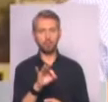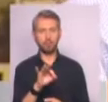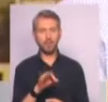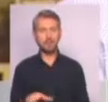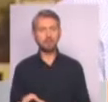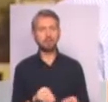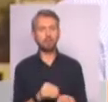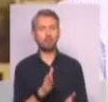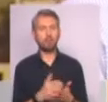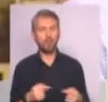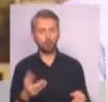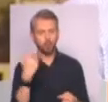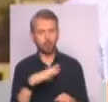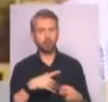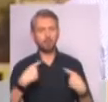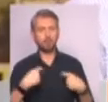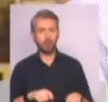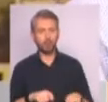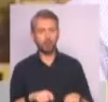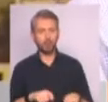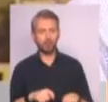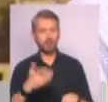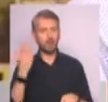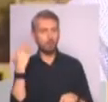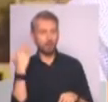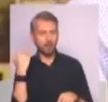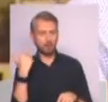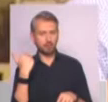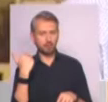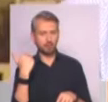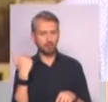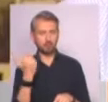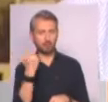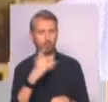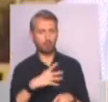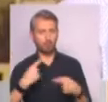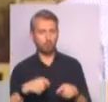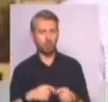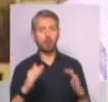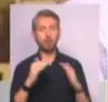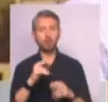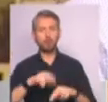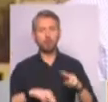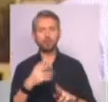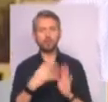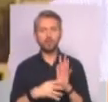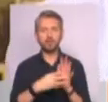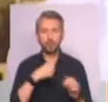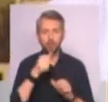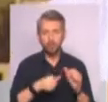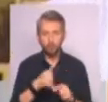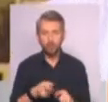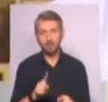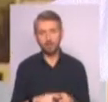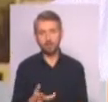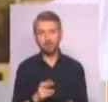спільному майну, коли, відповідно, було продане, так сказати, там, попереднім балансоутримувачем. Так, будинок побудований у 99-му році. Тобто це, ну,